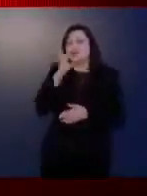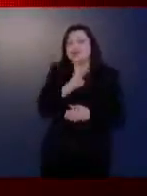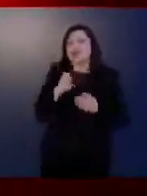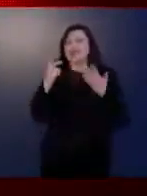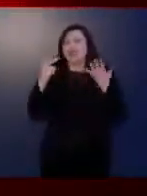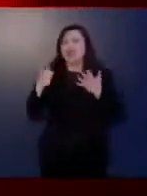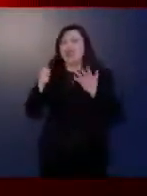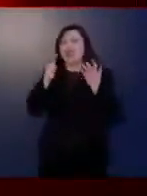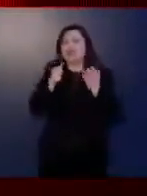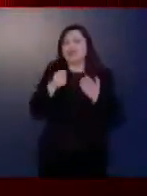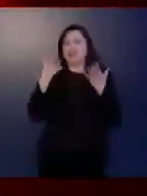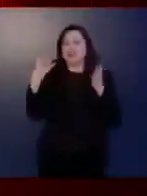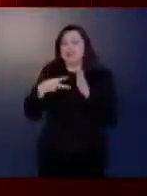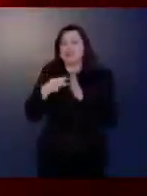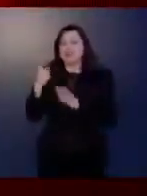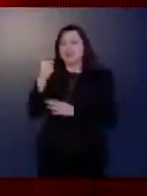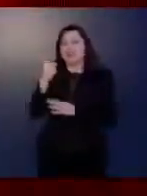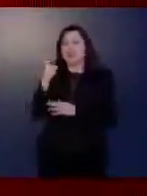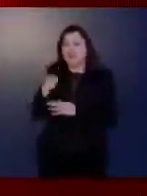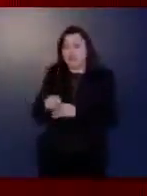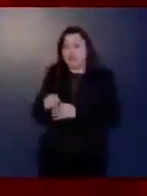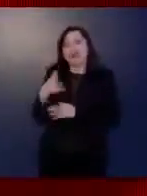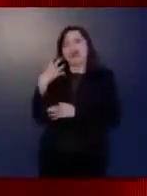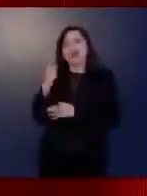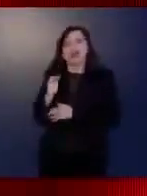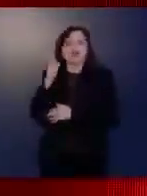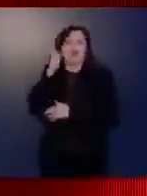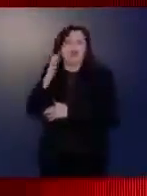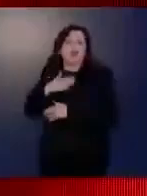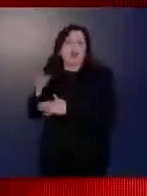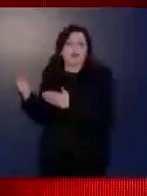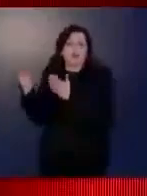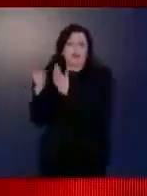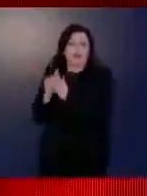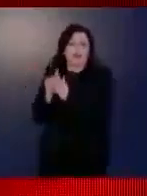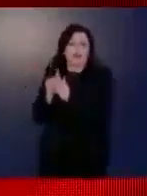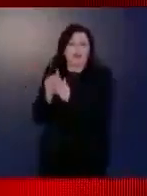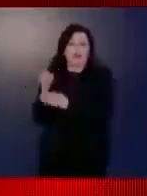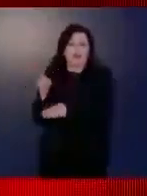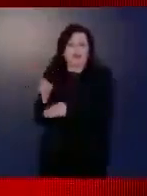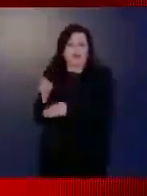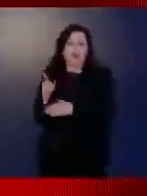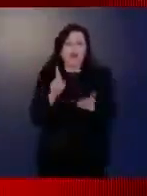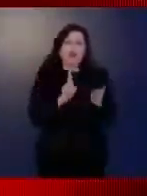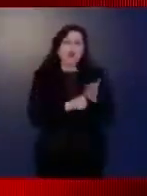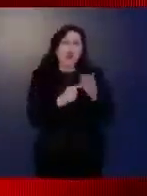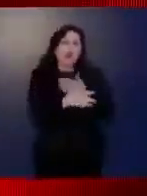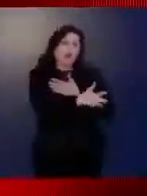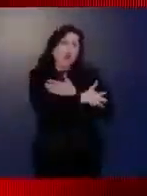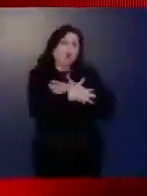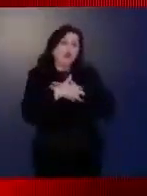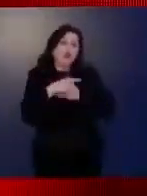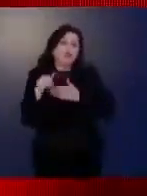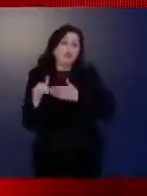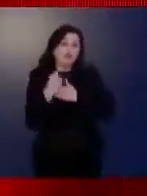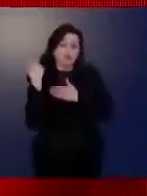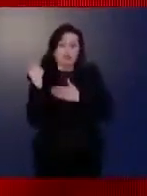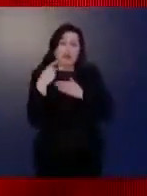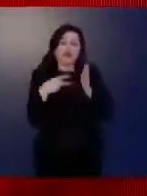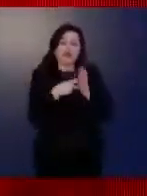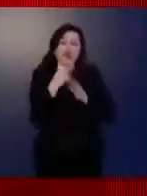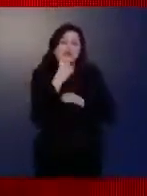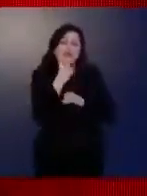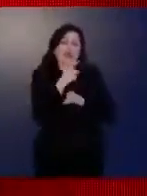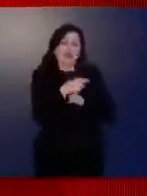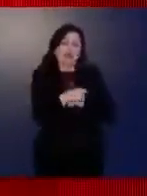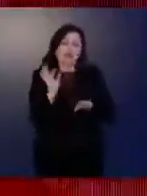του 10, που είναι γνωστός με το όνομά μου. Ο νόμος ο πτωχευτικός που πέρασε το 20 έχει ως